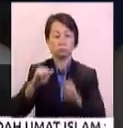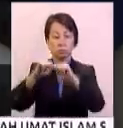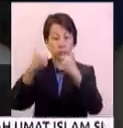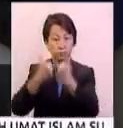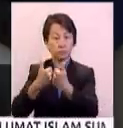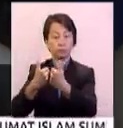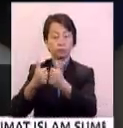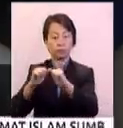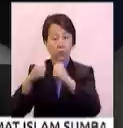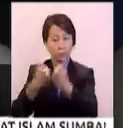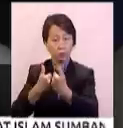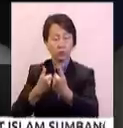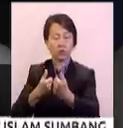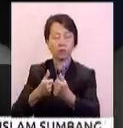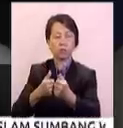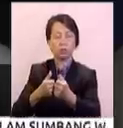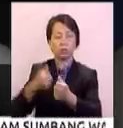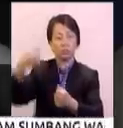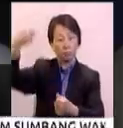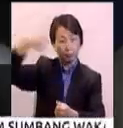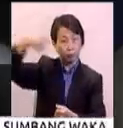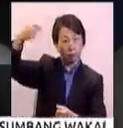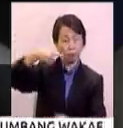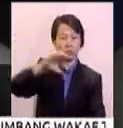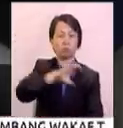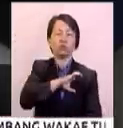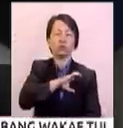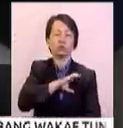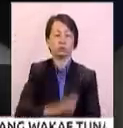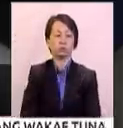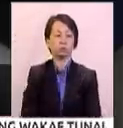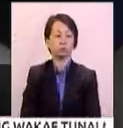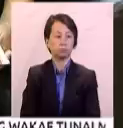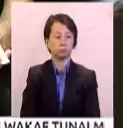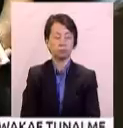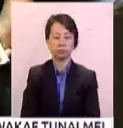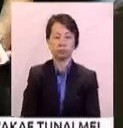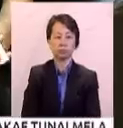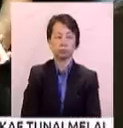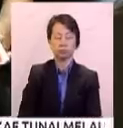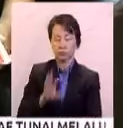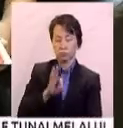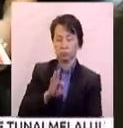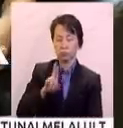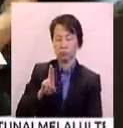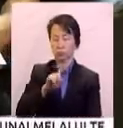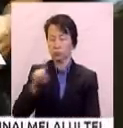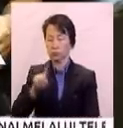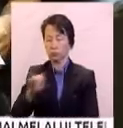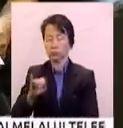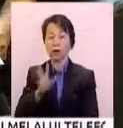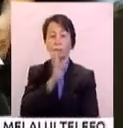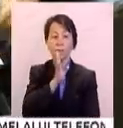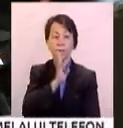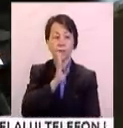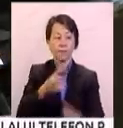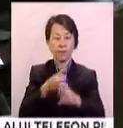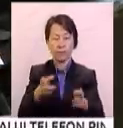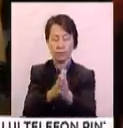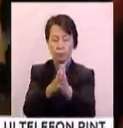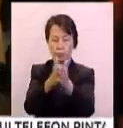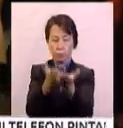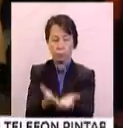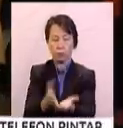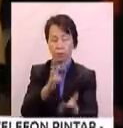persatuan pesara polis ini tadi. Tan Sri Fuzi menyatakannya pada pelancaran buku